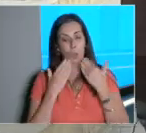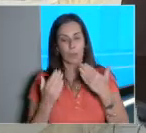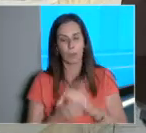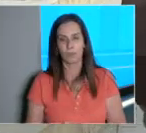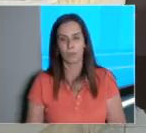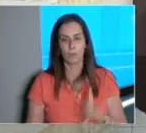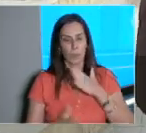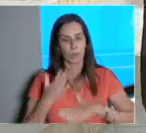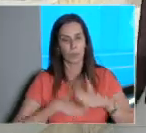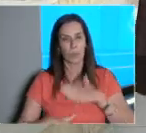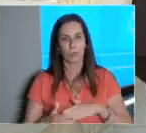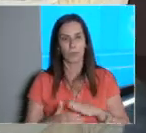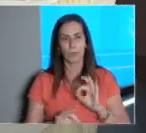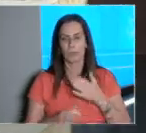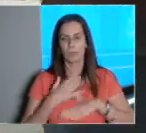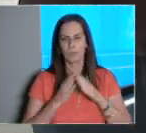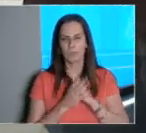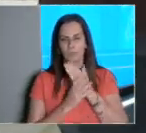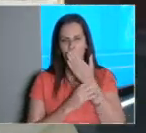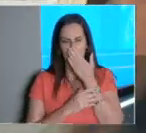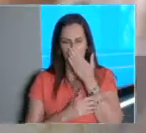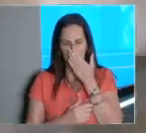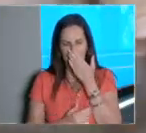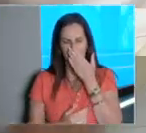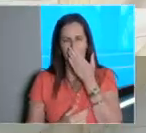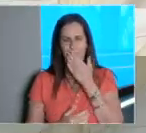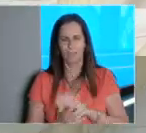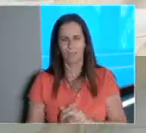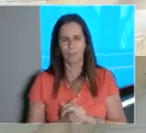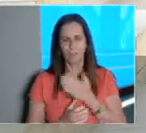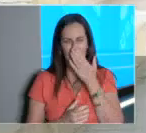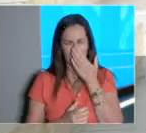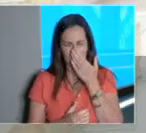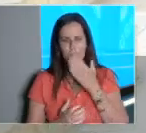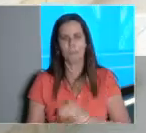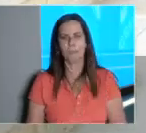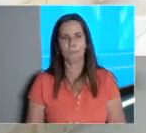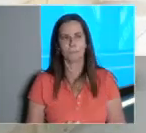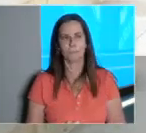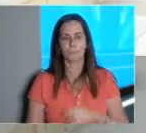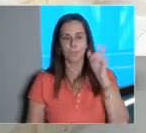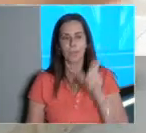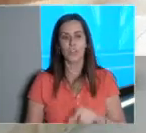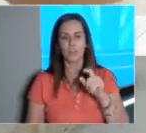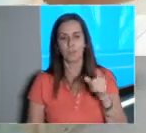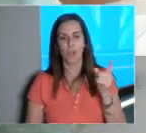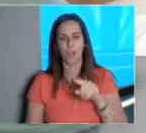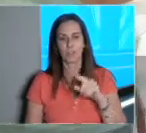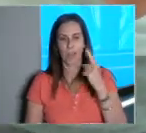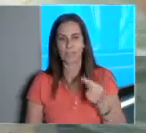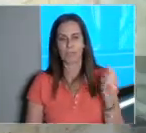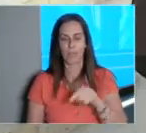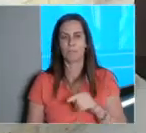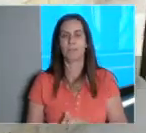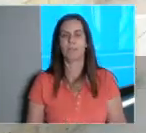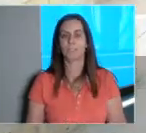רבה, היה מאוד נחמד לדבר איתך, ממש נחמד. ועכשיו אדון הנחמד, קנה בגזרה של הג'נטלמן הנחמד הזה. כן, אני גם, אנשים רזים זה להריץ אותם. צריך להוריד שם איזה 40 קילו שם בשביל